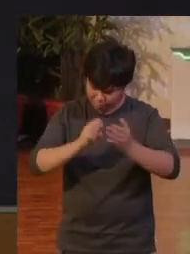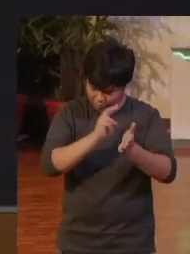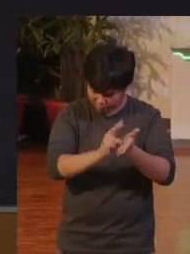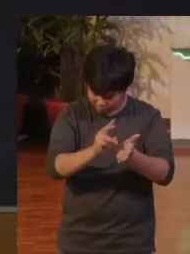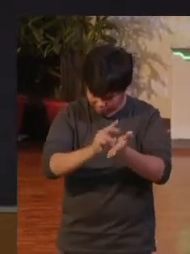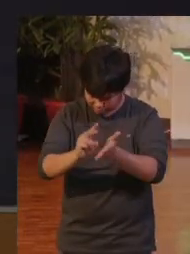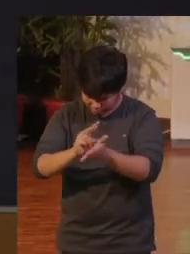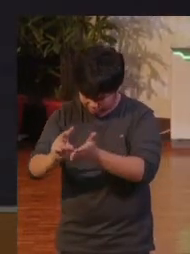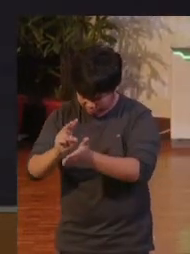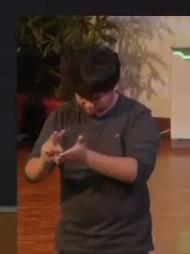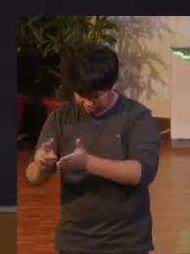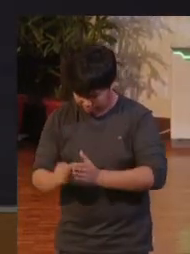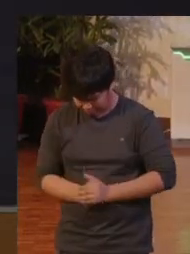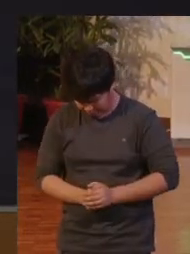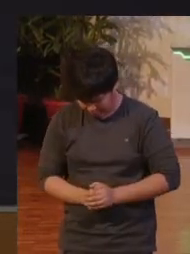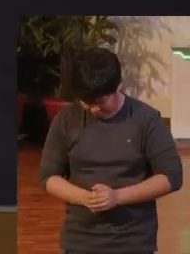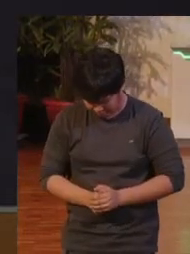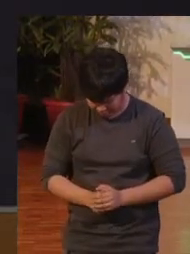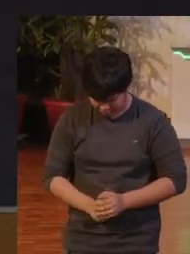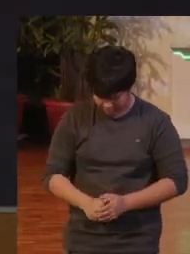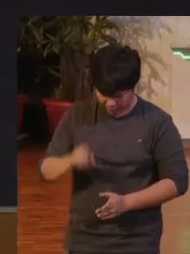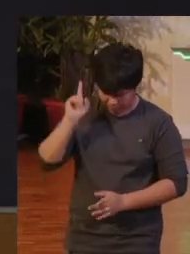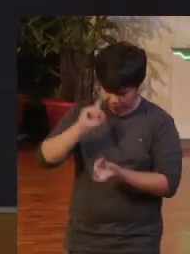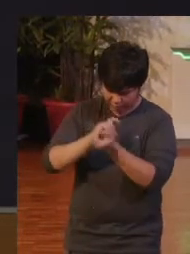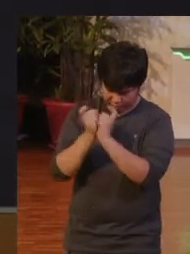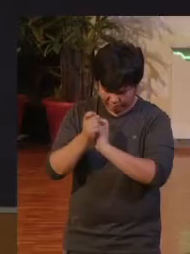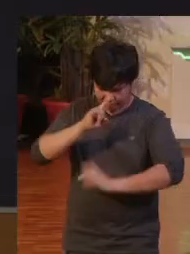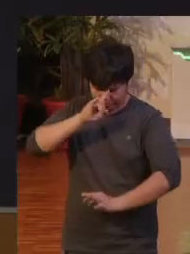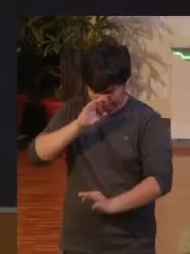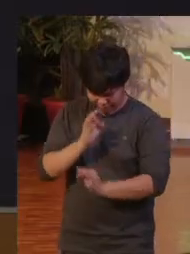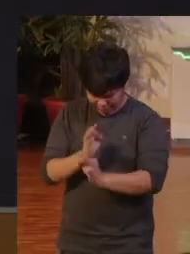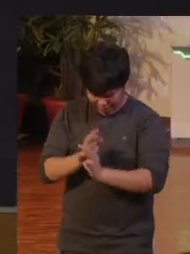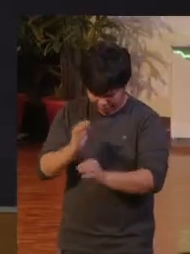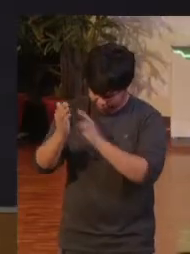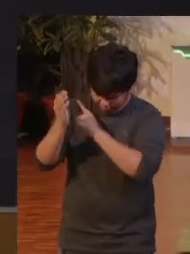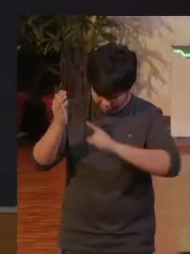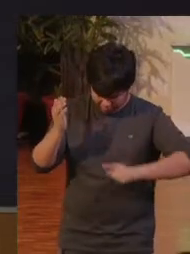yaon. Gawin mo kaming tapat, O Diyos,